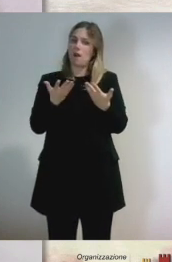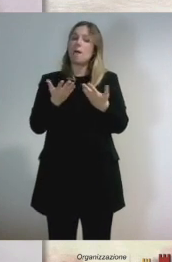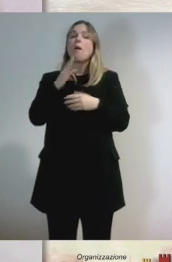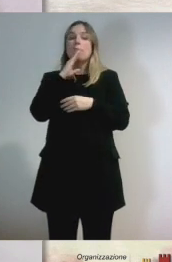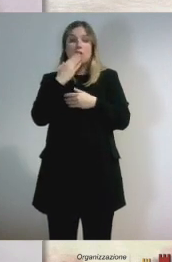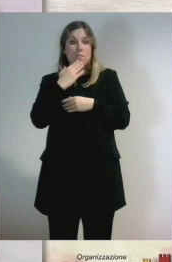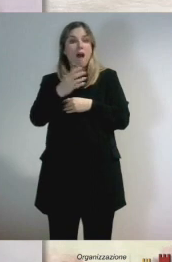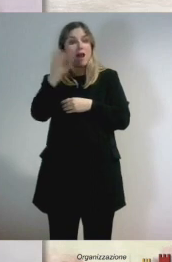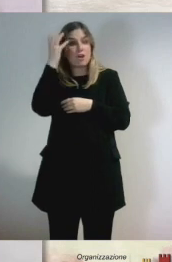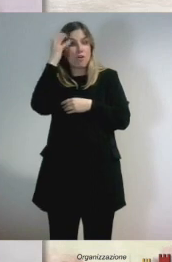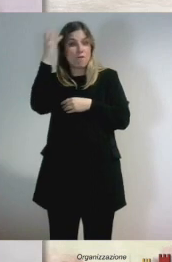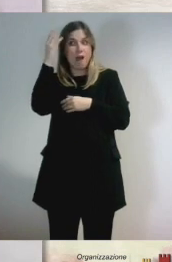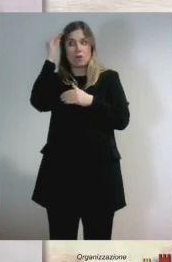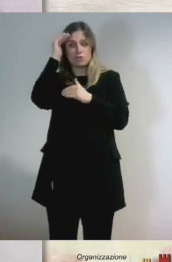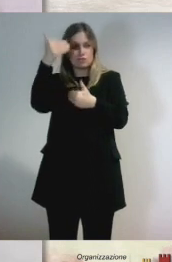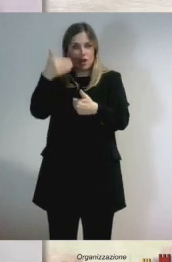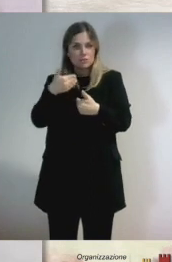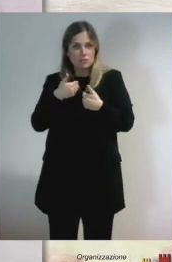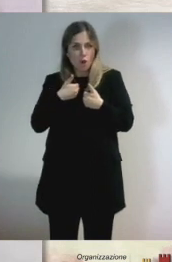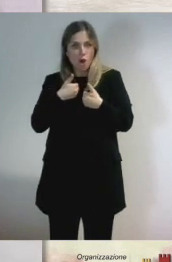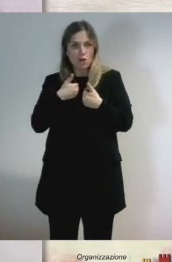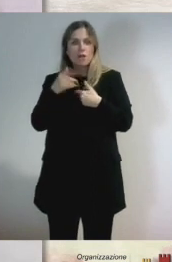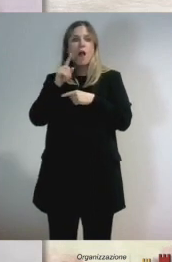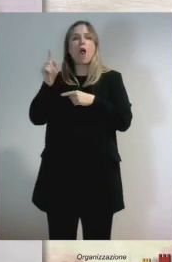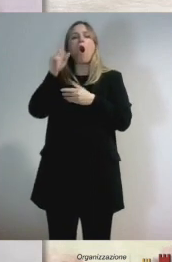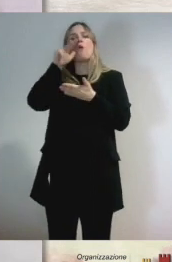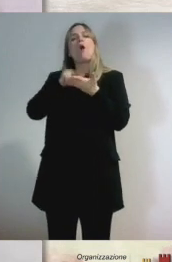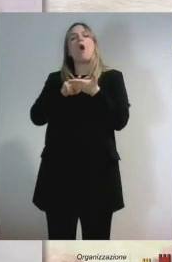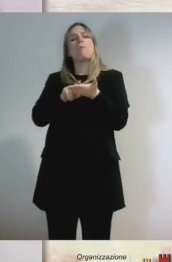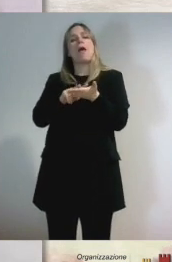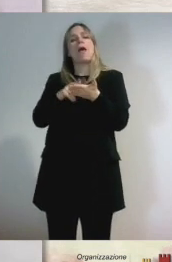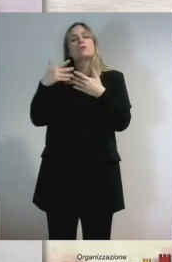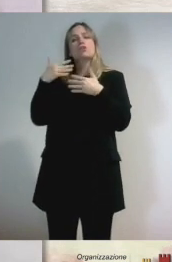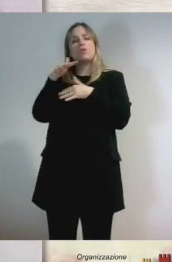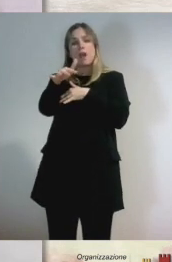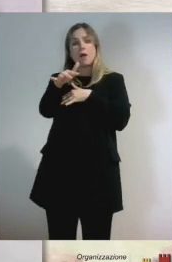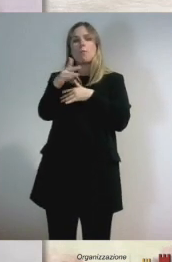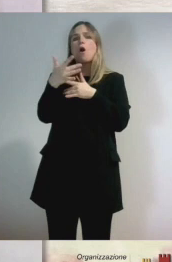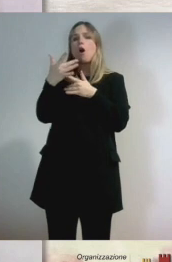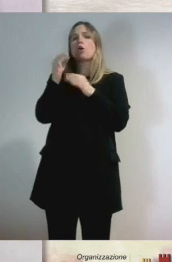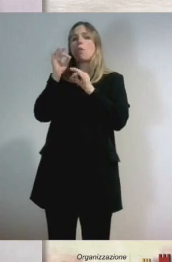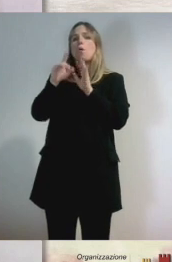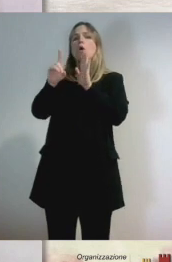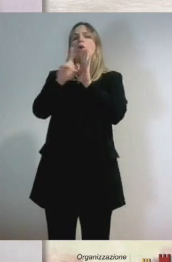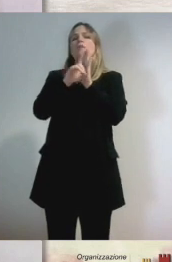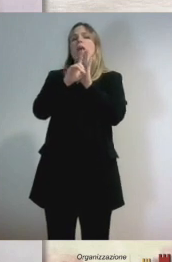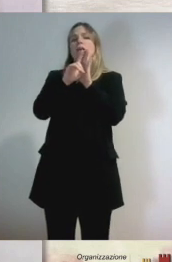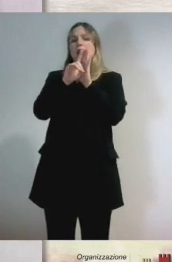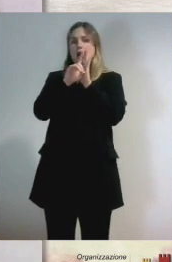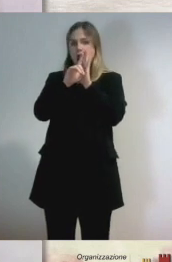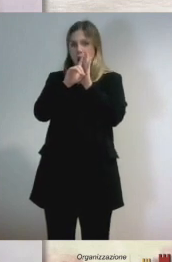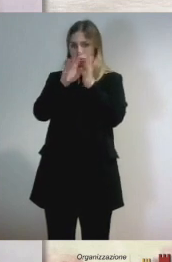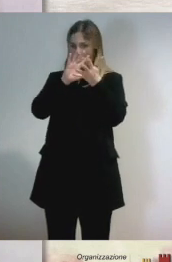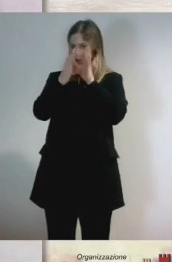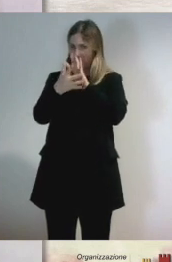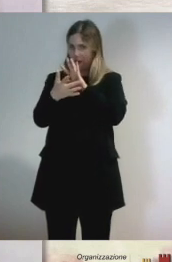perché ci hanno promesso che nei prossimi giorni Nella conversione in legge di quel decreto introdurranno alcune norme una mi